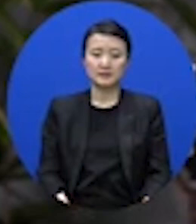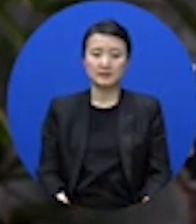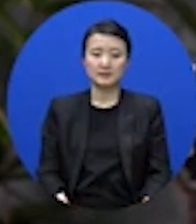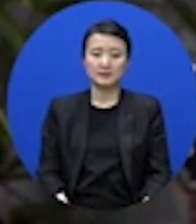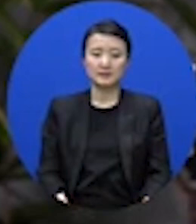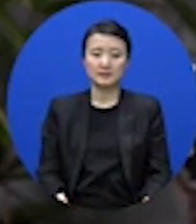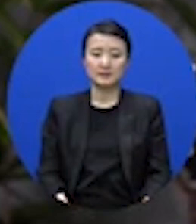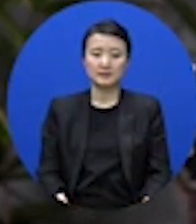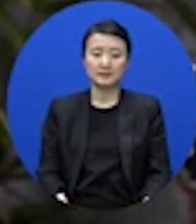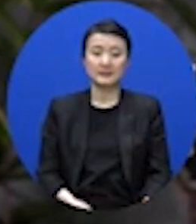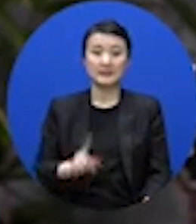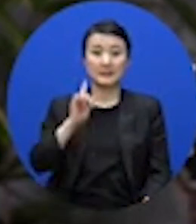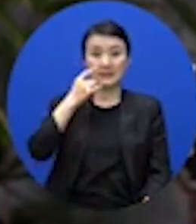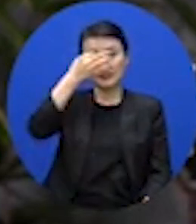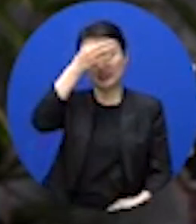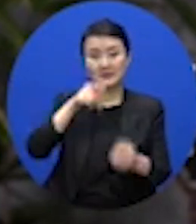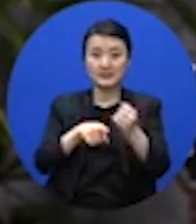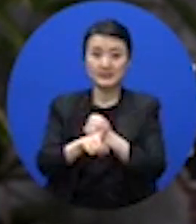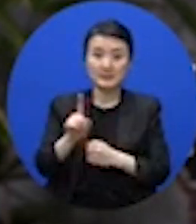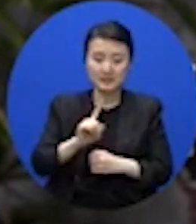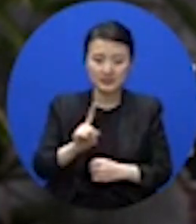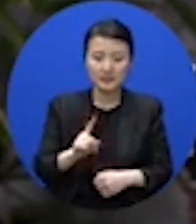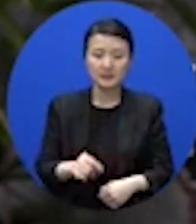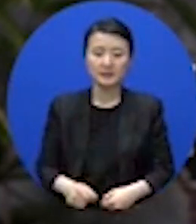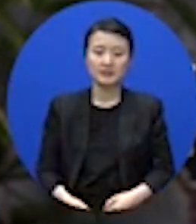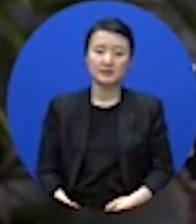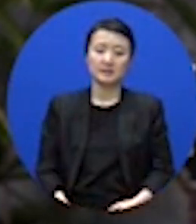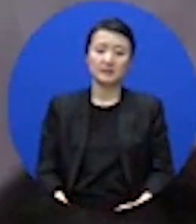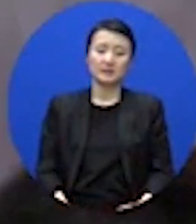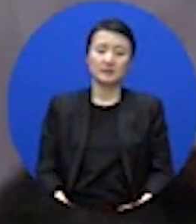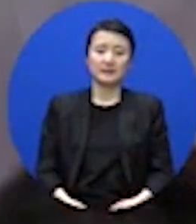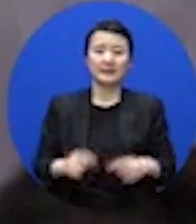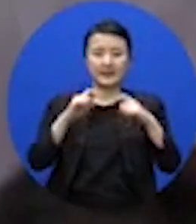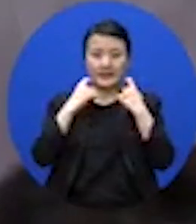굉장히 주관적이고 창의적이고